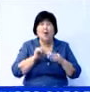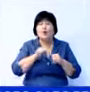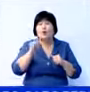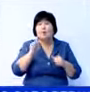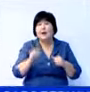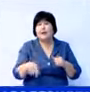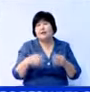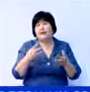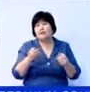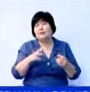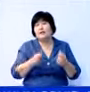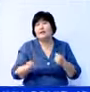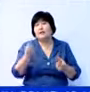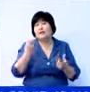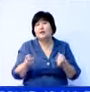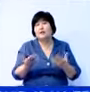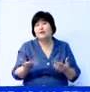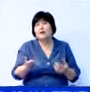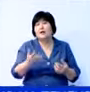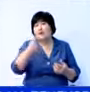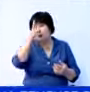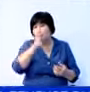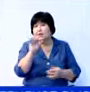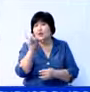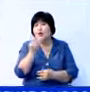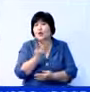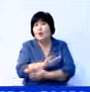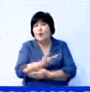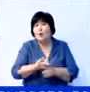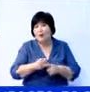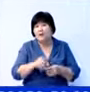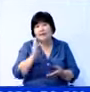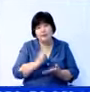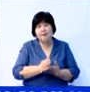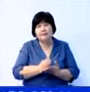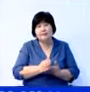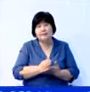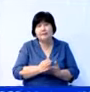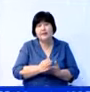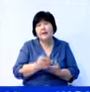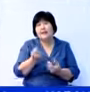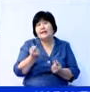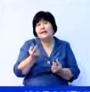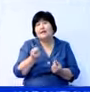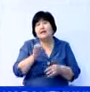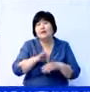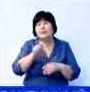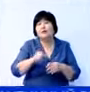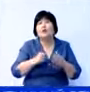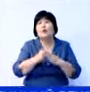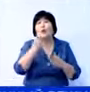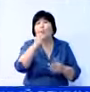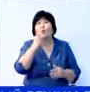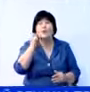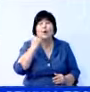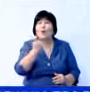этого, был выявлен у 4-месячного ребенка и имеется несколько пациентов до года. Но